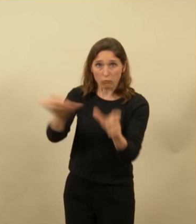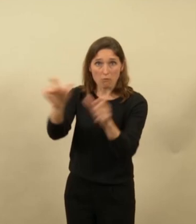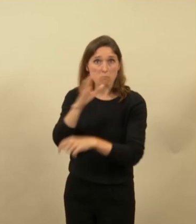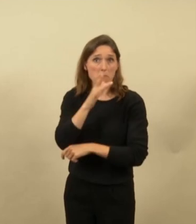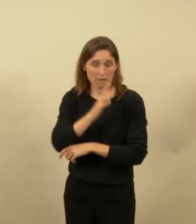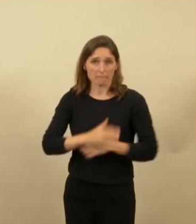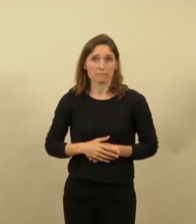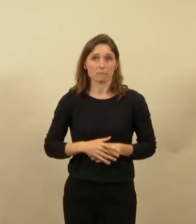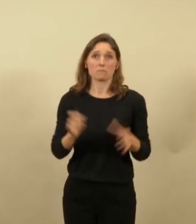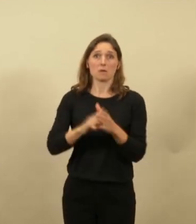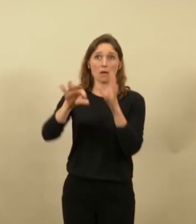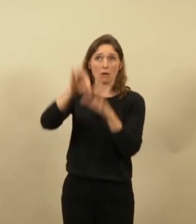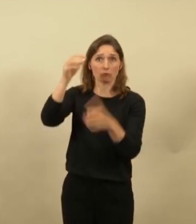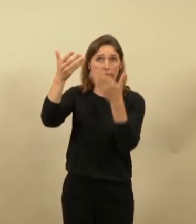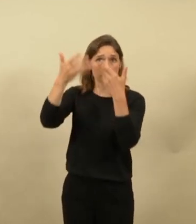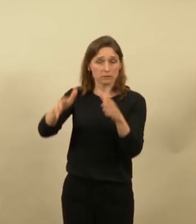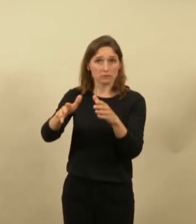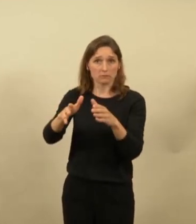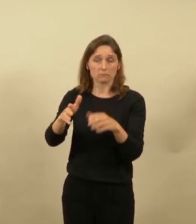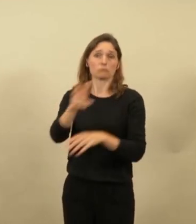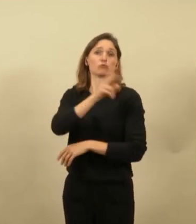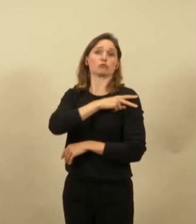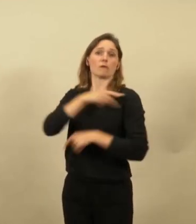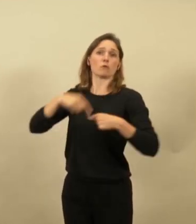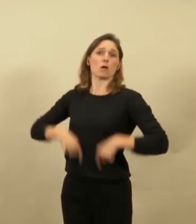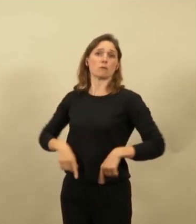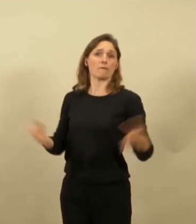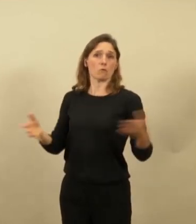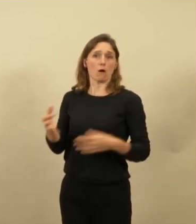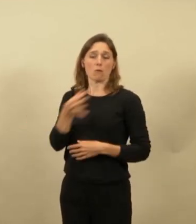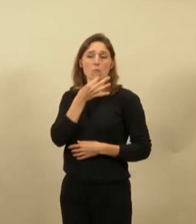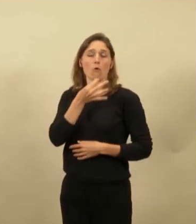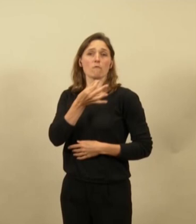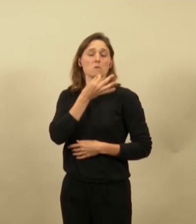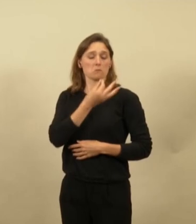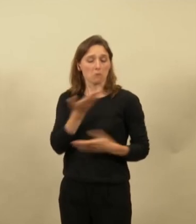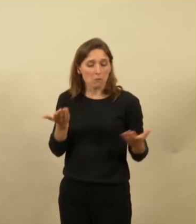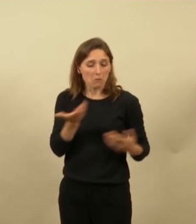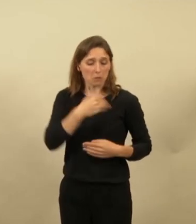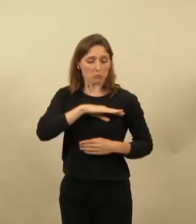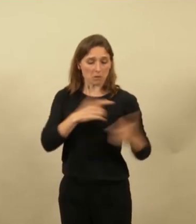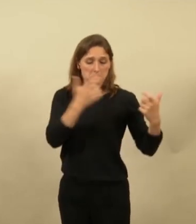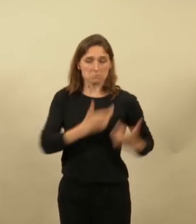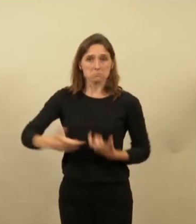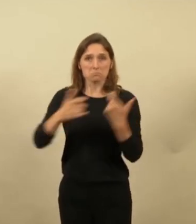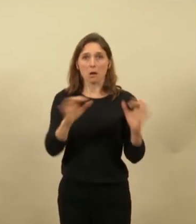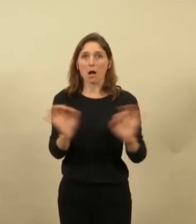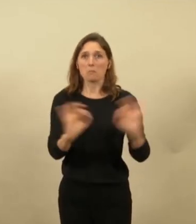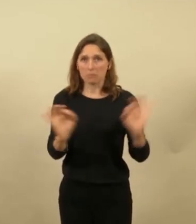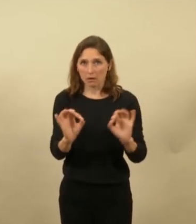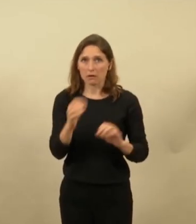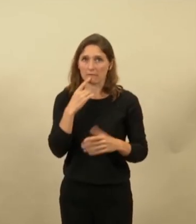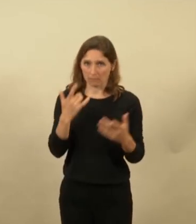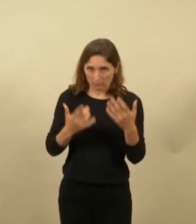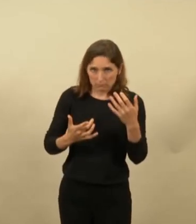et une fois élu le chef de l'État profite d'une irresponsabilité politique et juridique qui alimente les